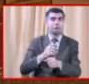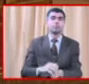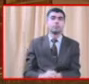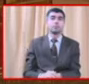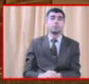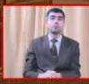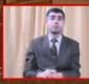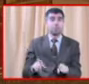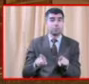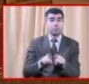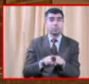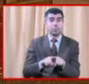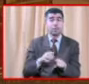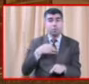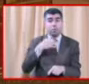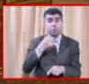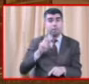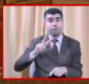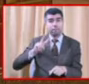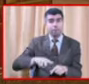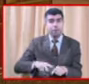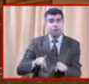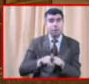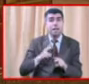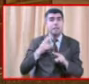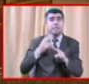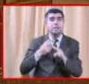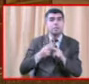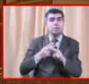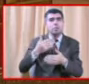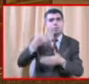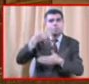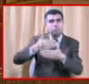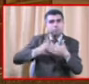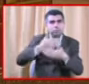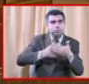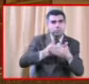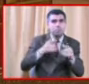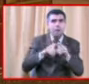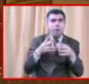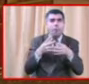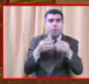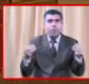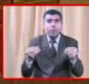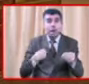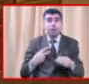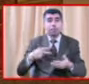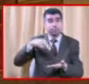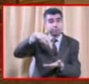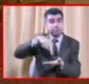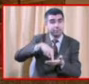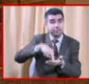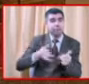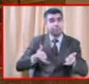2015، كان يعني قلتوا الاسم ديالي من ضمن الأسماء اللي تغيبوا، وأنا كنت حاضر